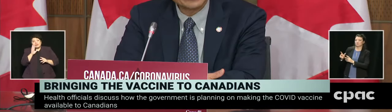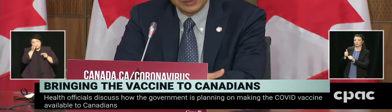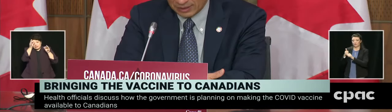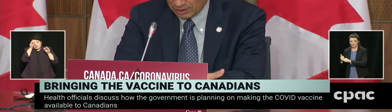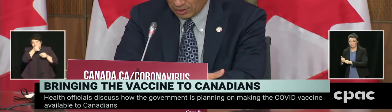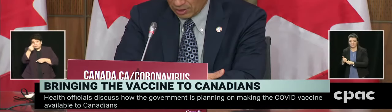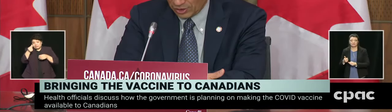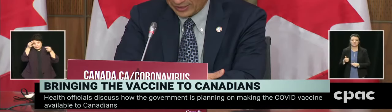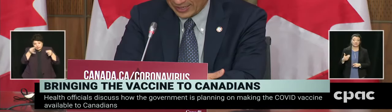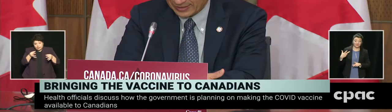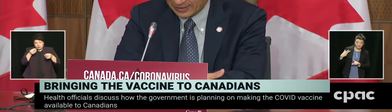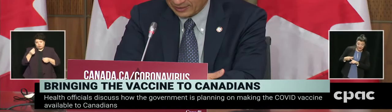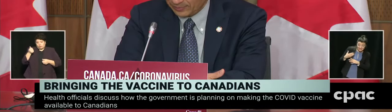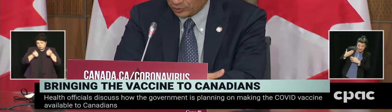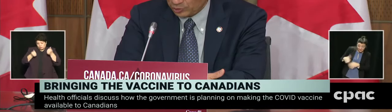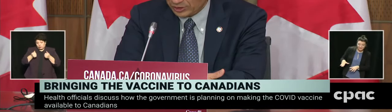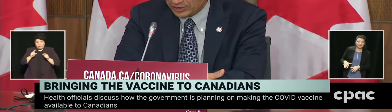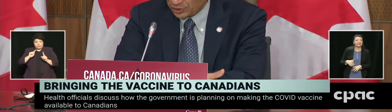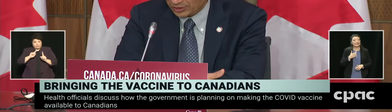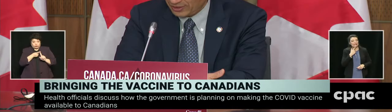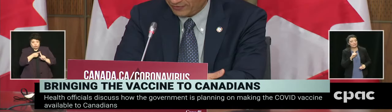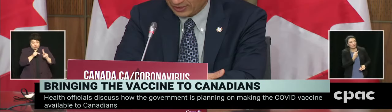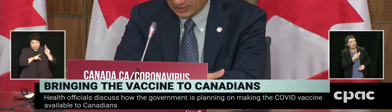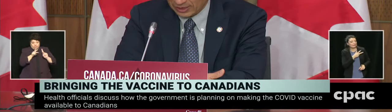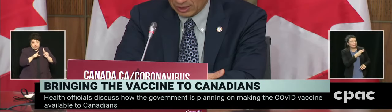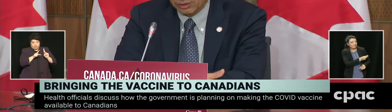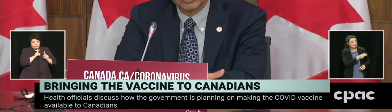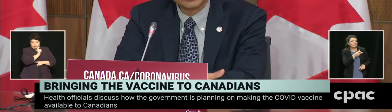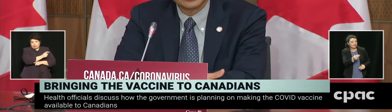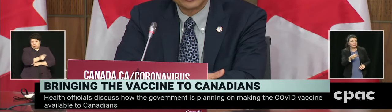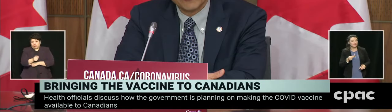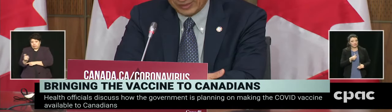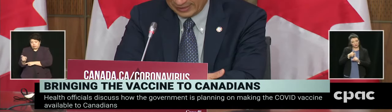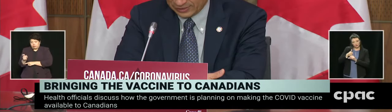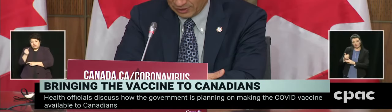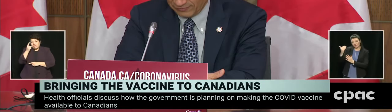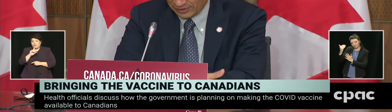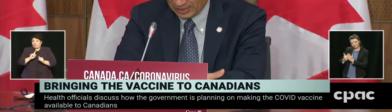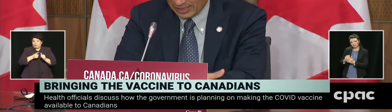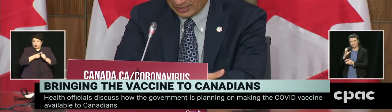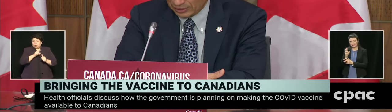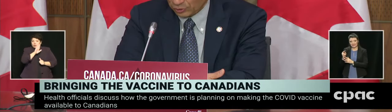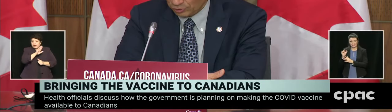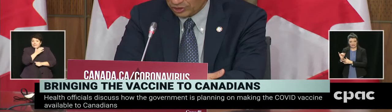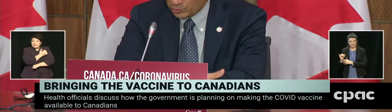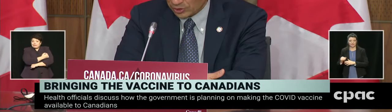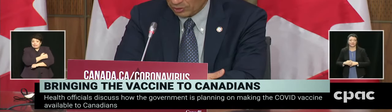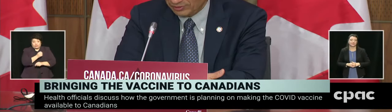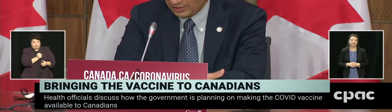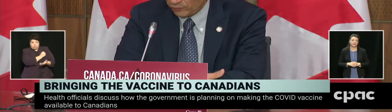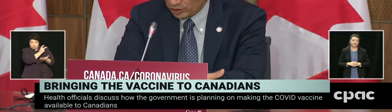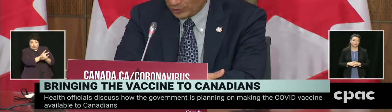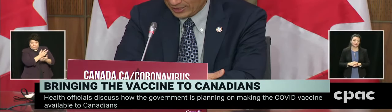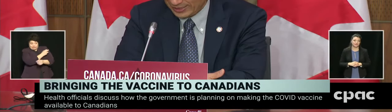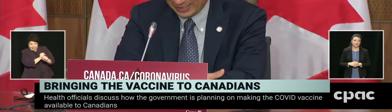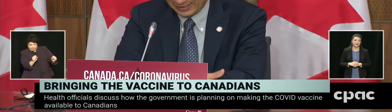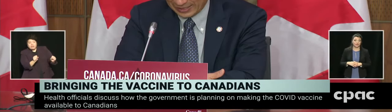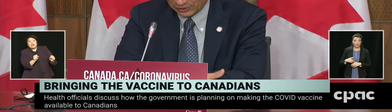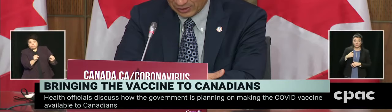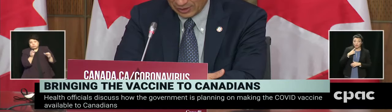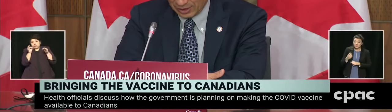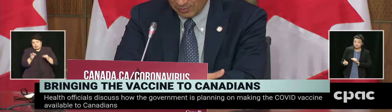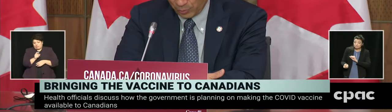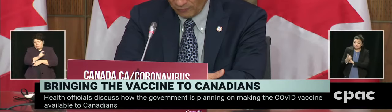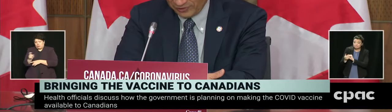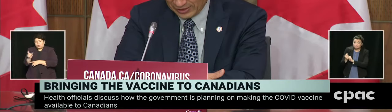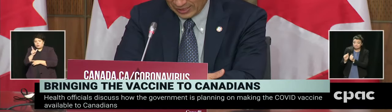le Canada aurait accès à des produits sûrs et efficaces contre la COVID-19 et elles continueront d'évoluer et